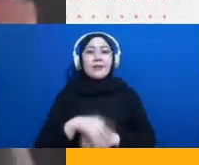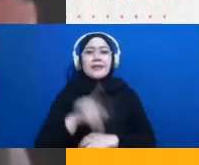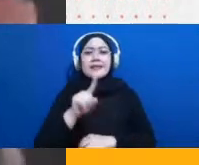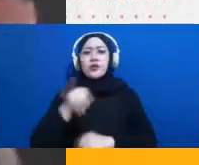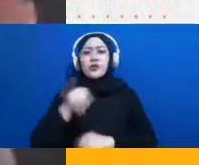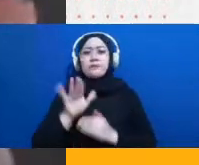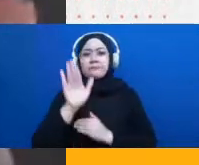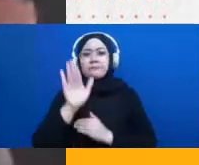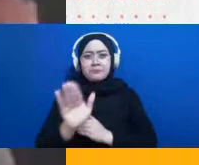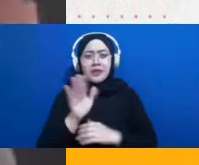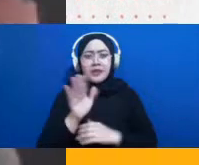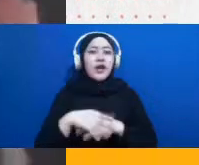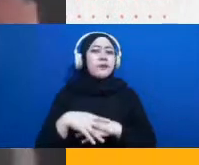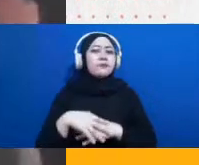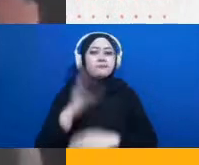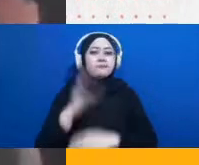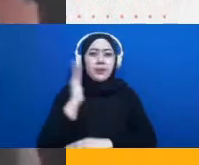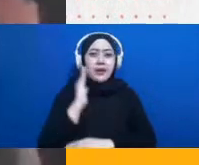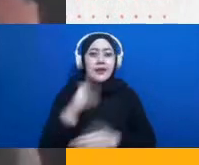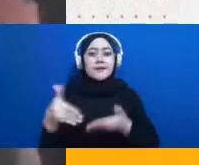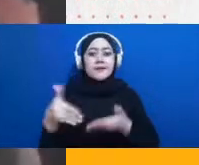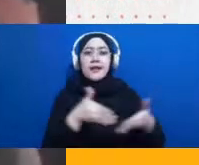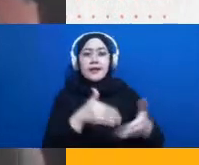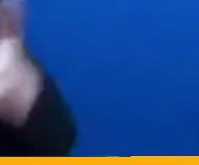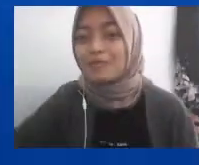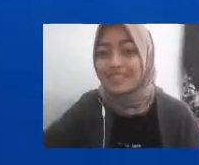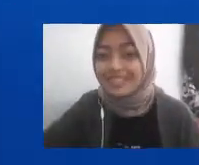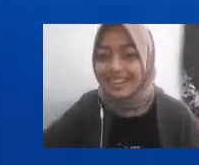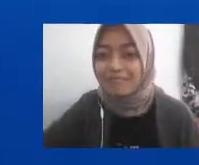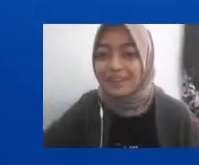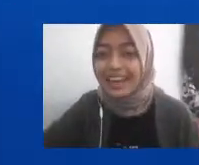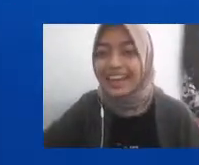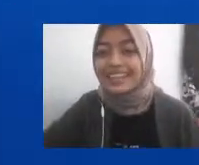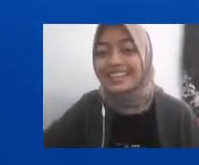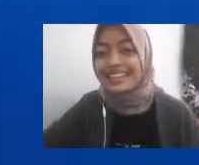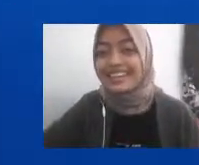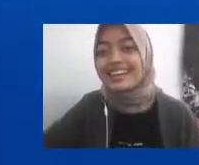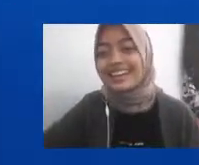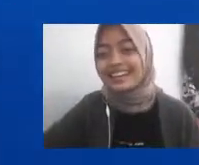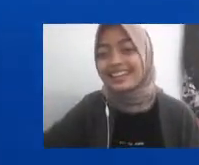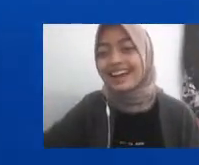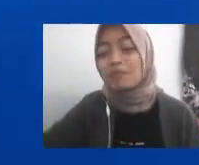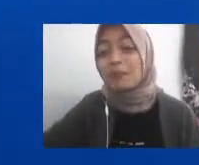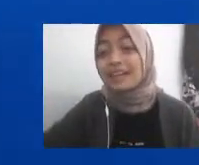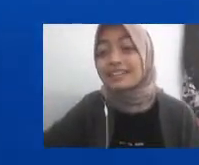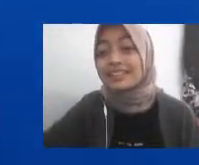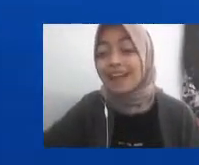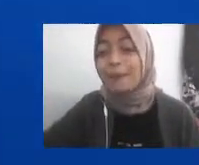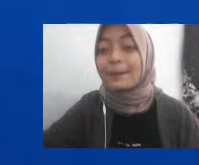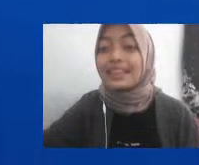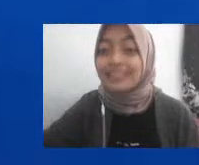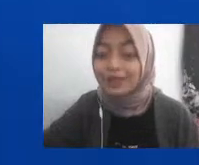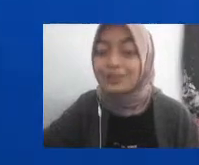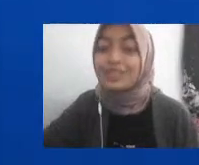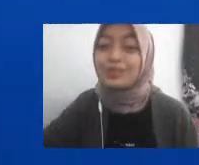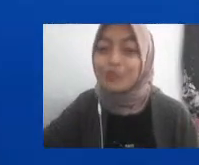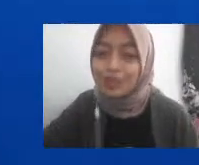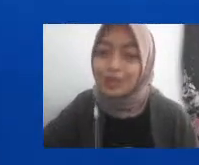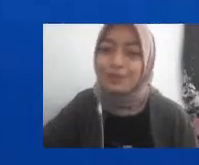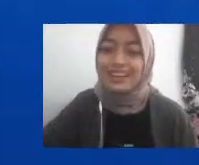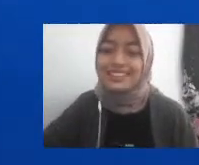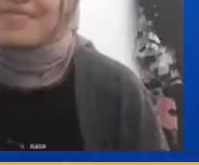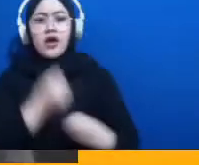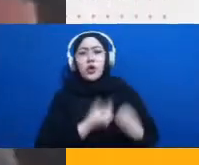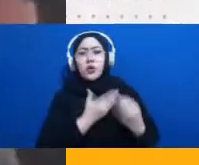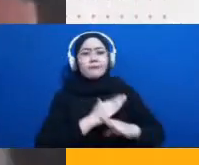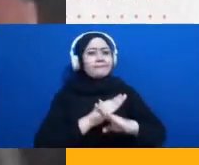dalam webinar strategi produksi yang diselenggarakan oleh Kemendikbudristek pada hari ini. Dan kita akan membahas tentang pantang rugi